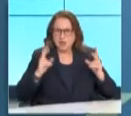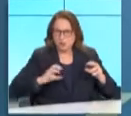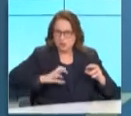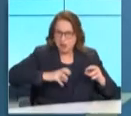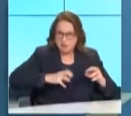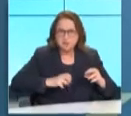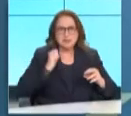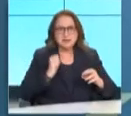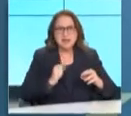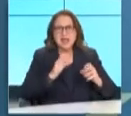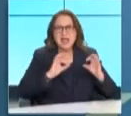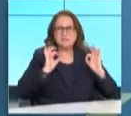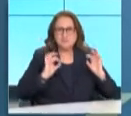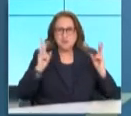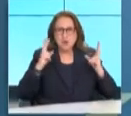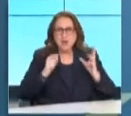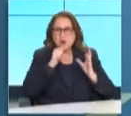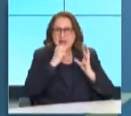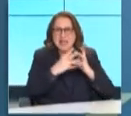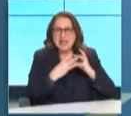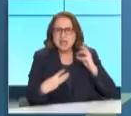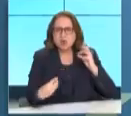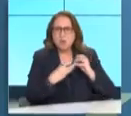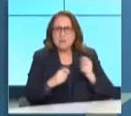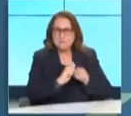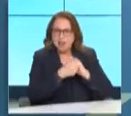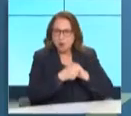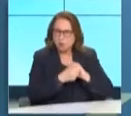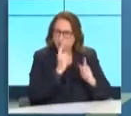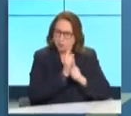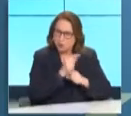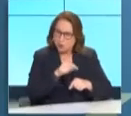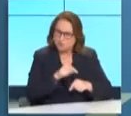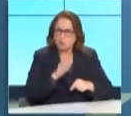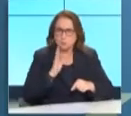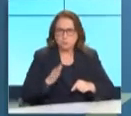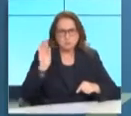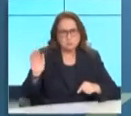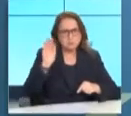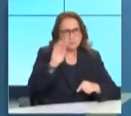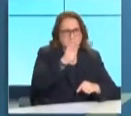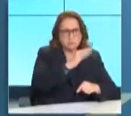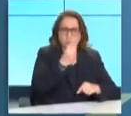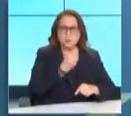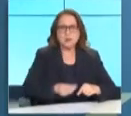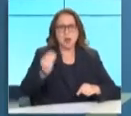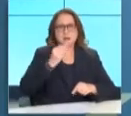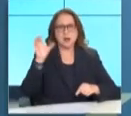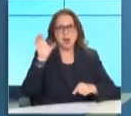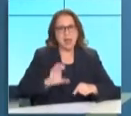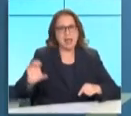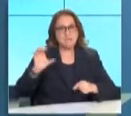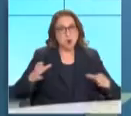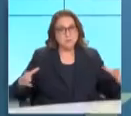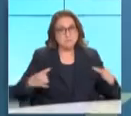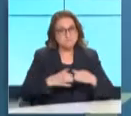κάνουμε αυτές τις αγορές σε ευρωπαϊκό και σε εθνικό επίπεδο. Έχουμε πολύ μεγαλύτερη διαπραγματευτική ισχύ ως Ευρώπη σε